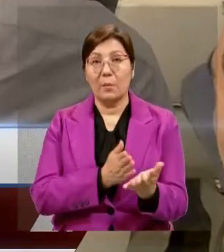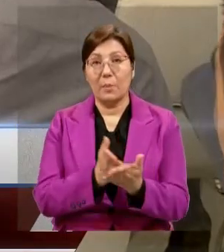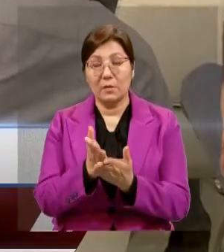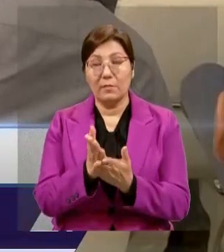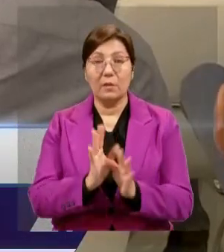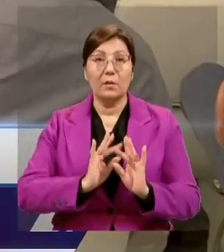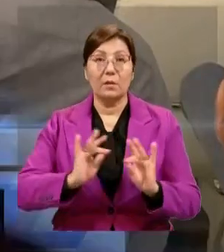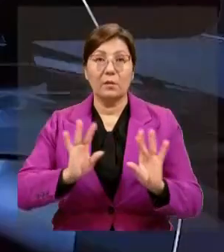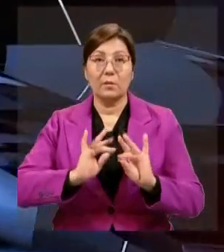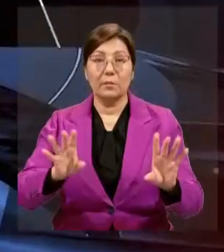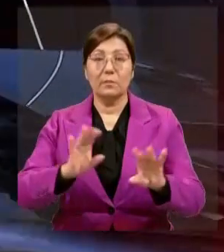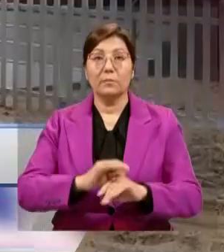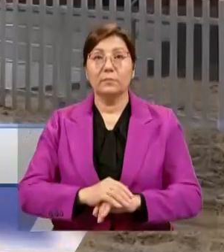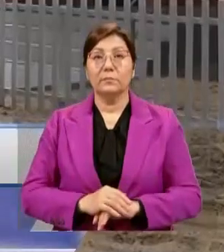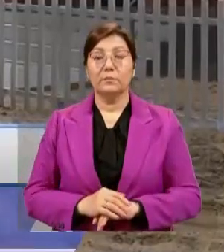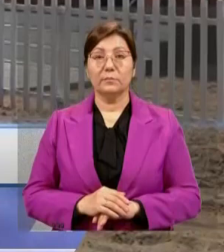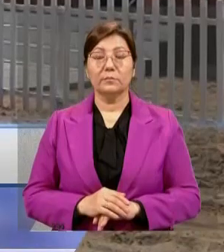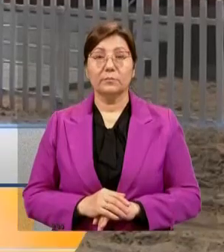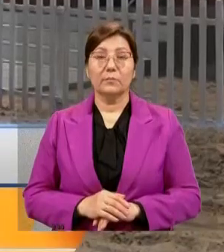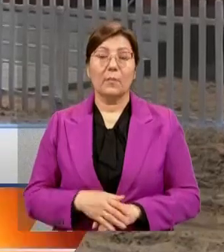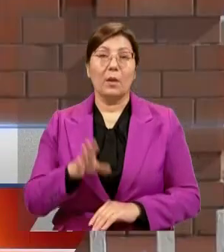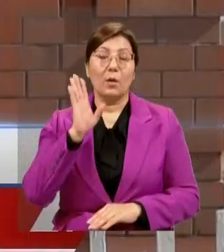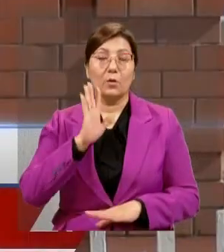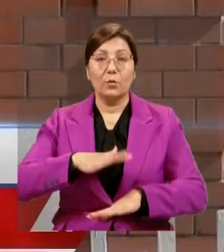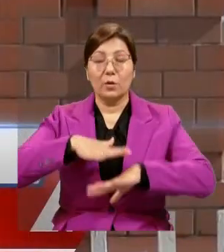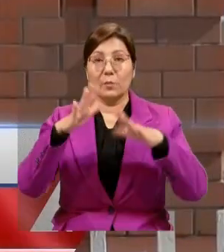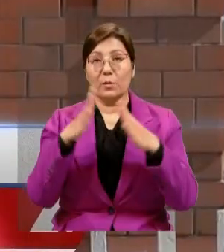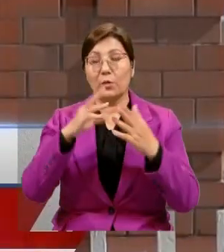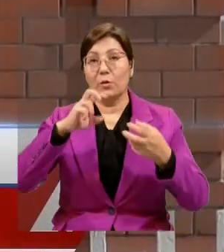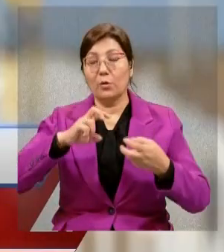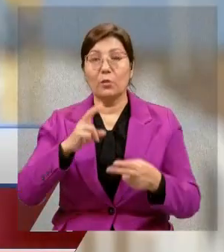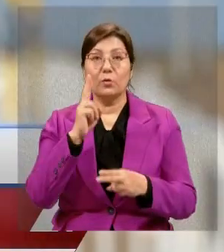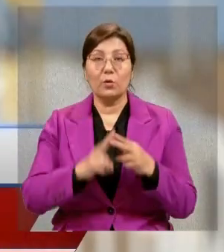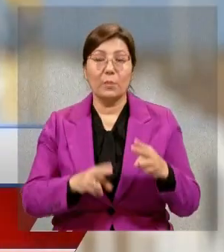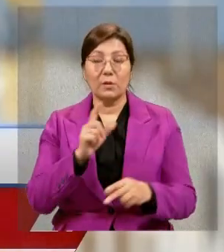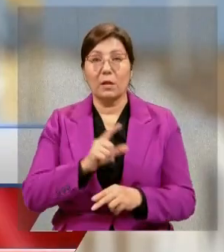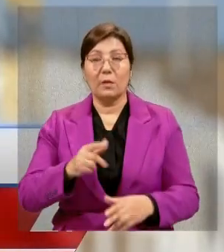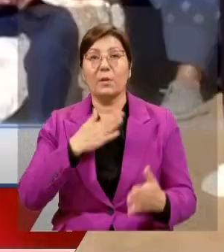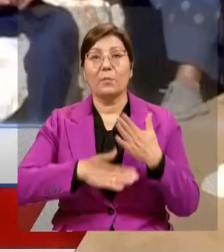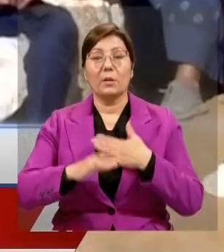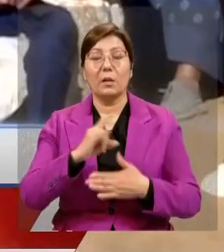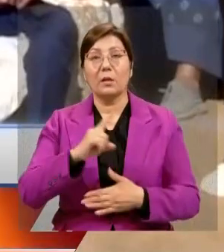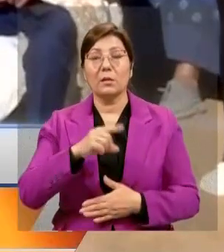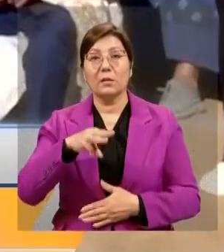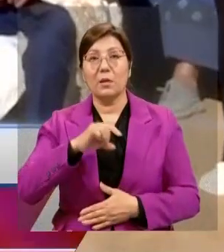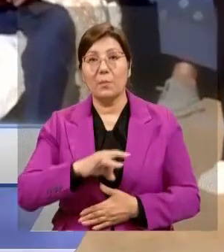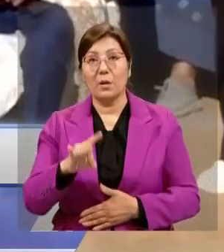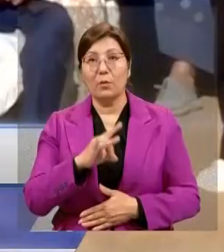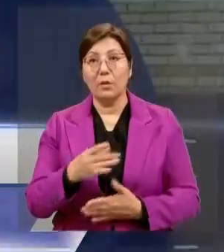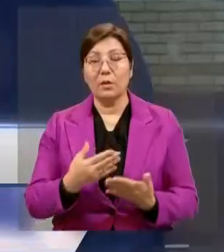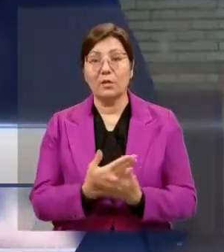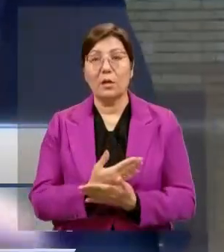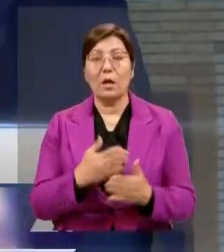жай жапсарын айтты. Тасқын кезінде үйінен айрылған ағайынның қуанышы. Ырғыз және Темір аудандарында